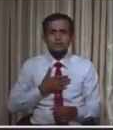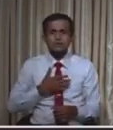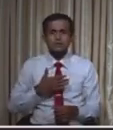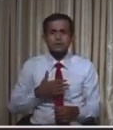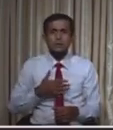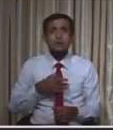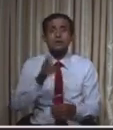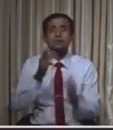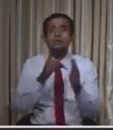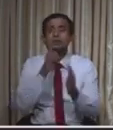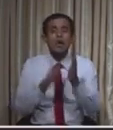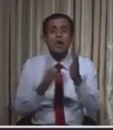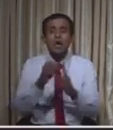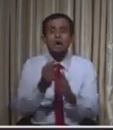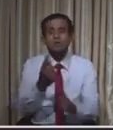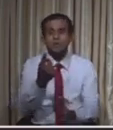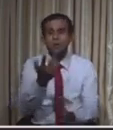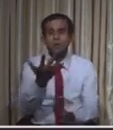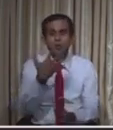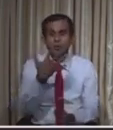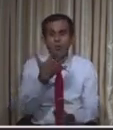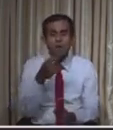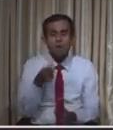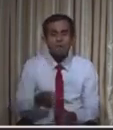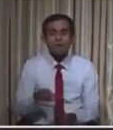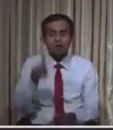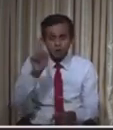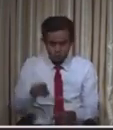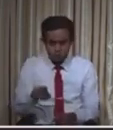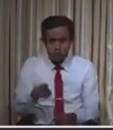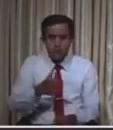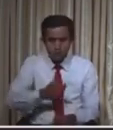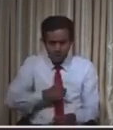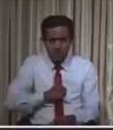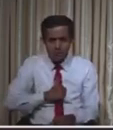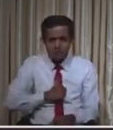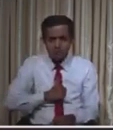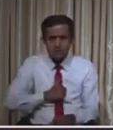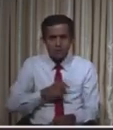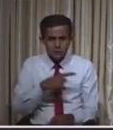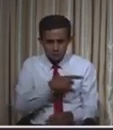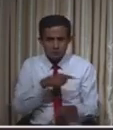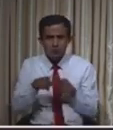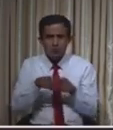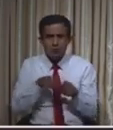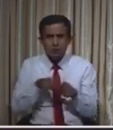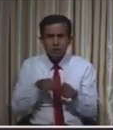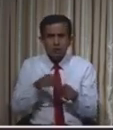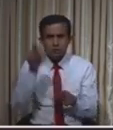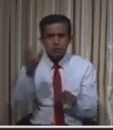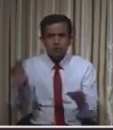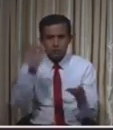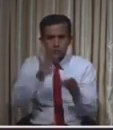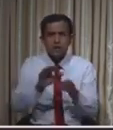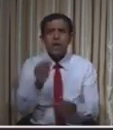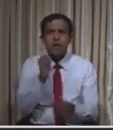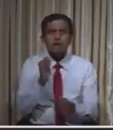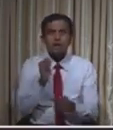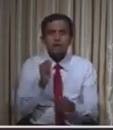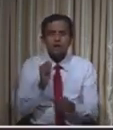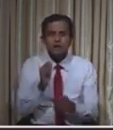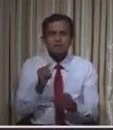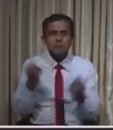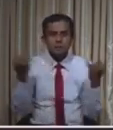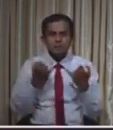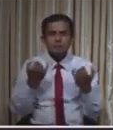නැහැ අධිකරණ අමතුමනි. ඔබතුමා මේක අනුමත කරනවද? මේ වගේ අය පත් කරලා ඇයි මෙහෙම කුණු ගා